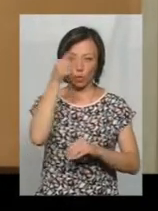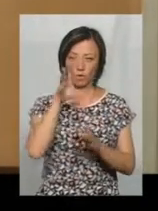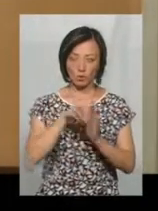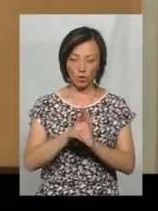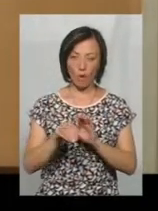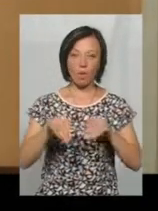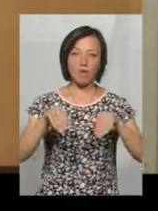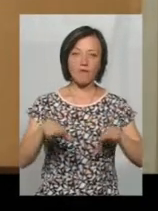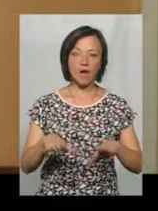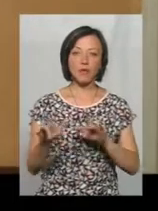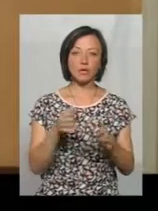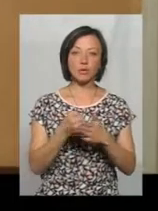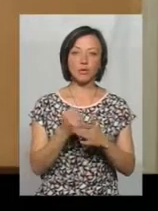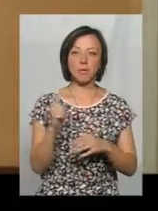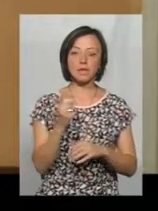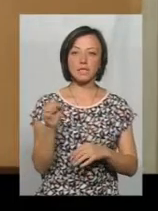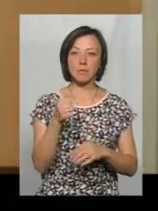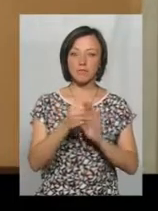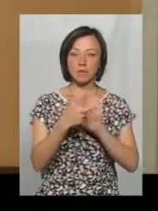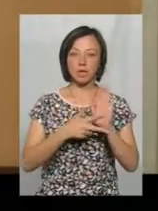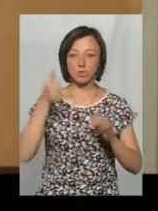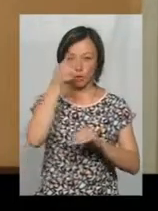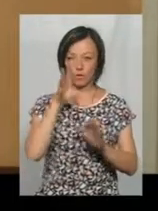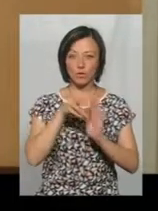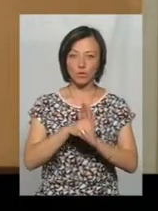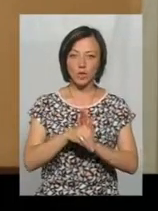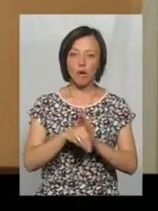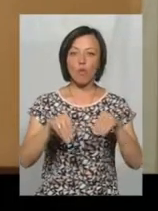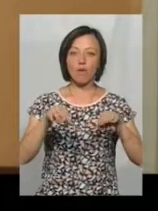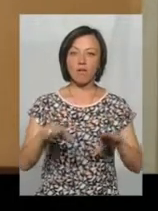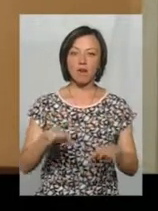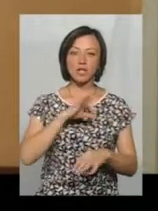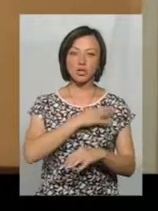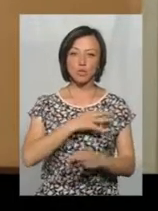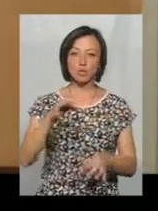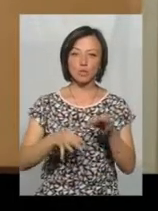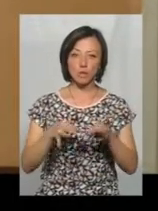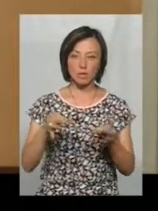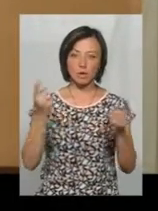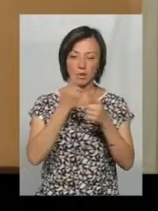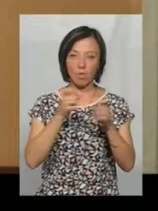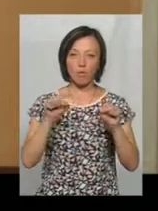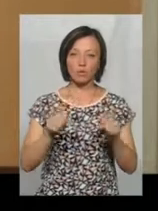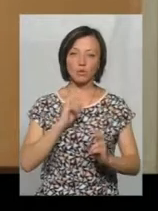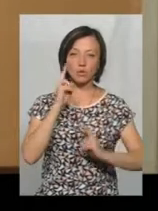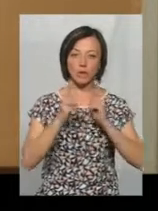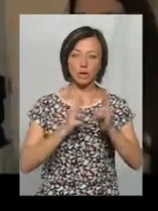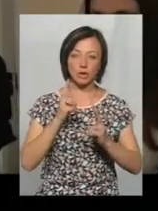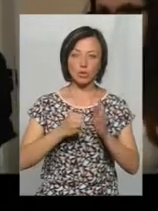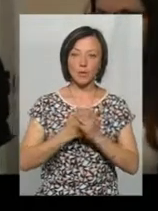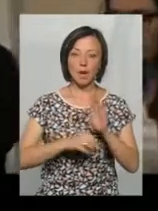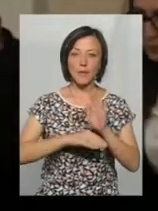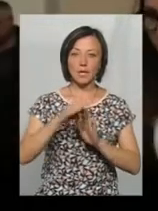діє по 1 серпня 2018 року включно. Ухвала слідчого судді підлягає негайному виконанню після її оголошення. Ухвала може бути оскаржена до апеляційного